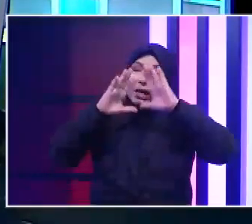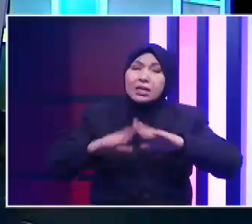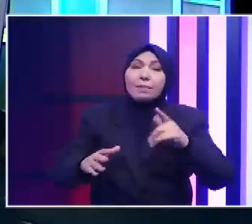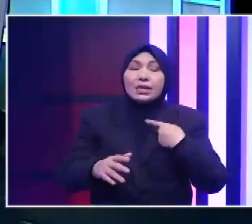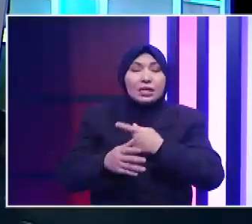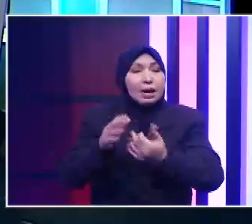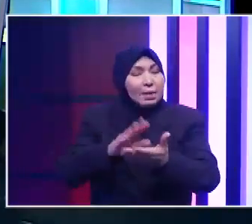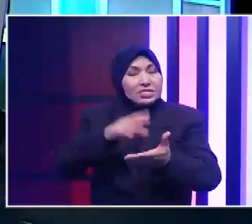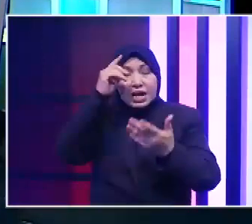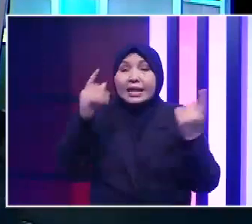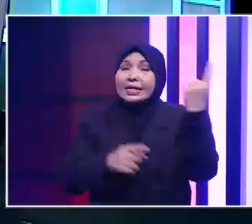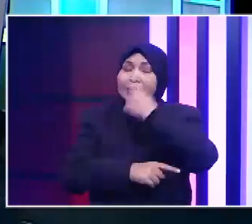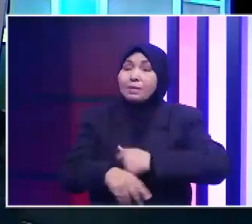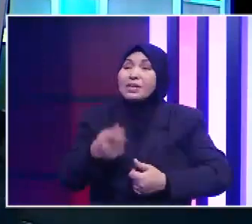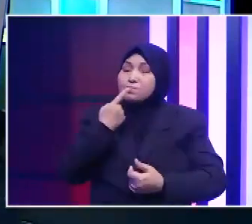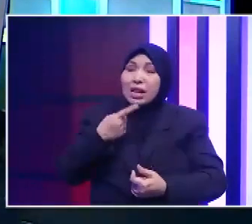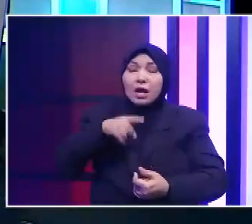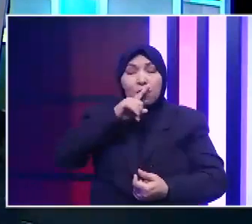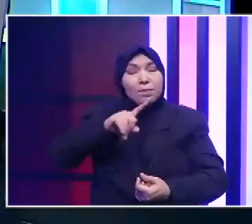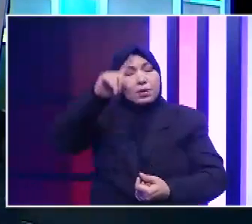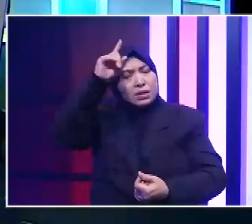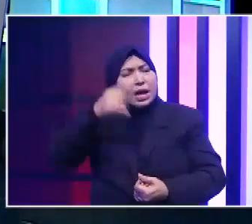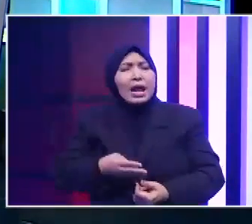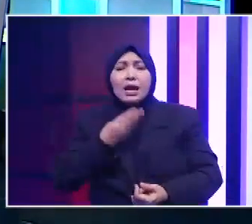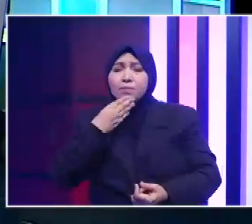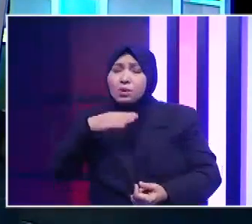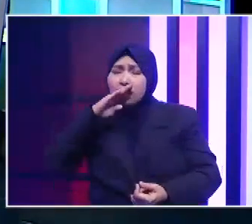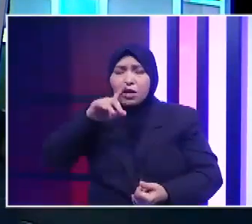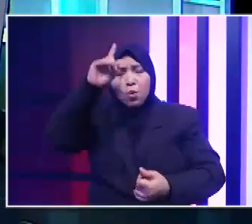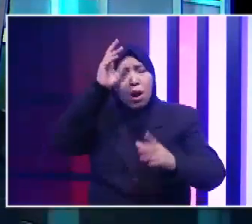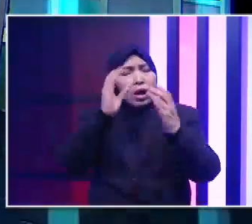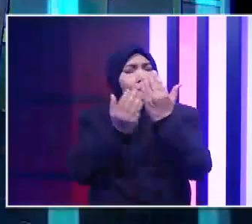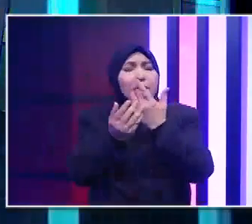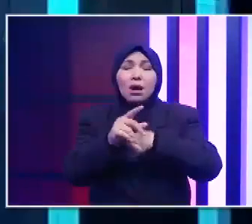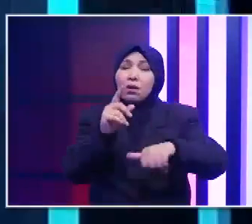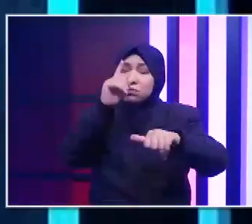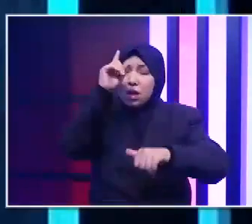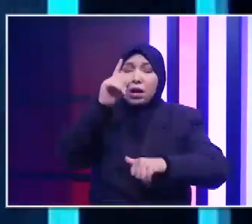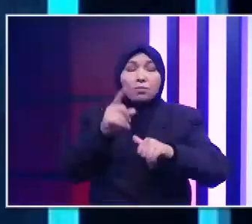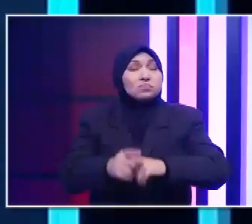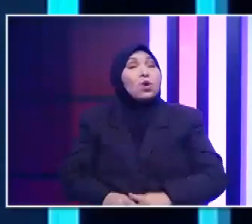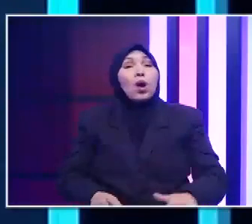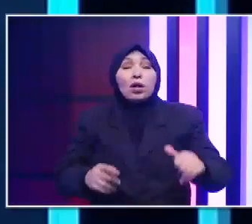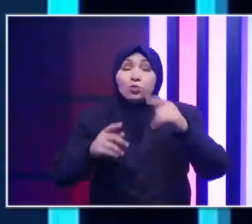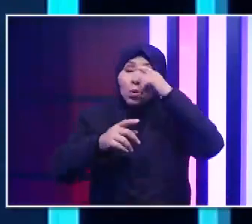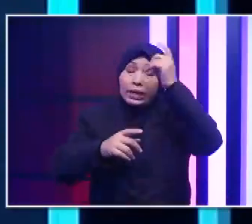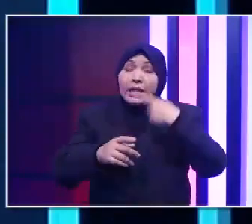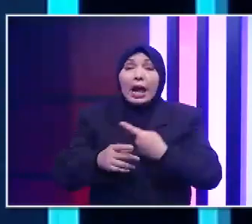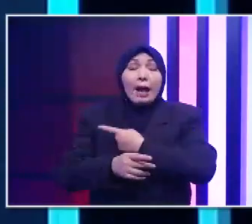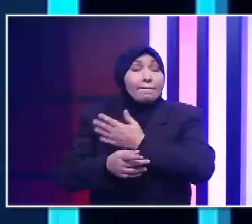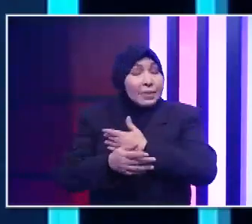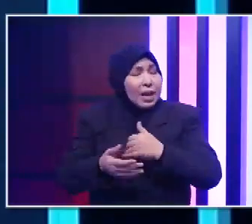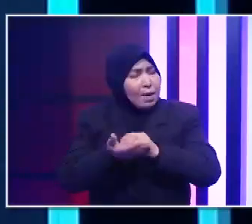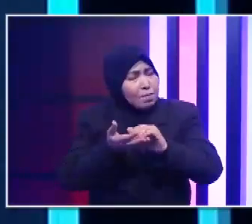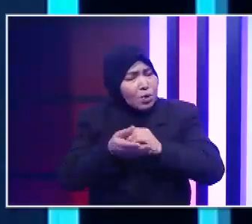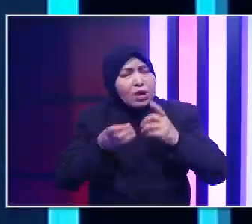hari ini Bismillahirrohmanirrohim alhamdulillah wa shalaatu wa salaamu ala rosulillah Ya Allah Tuhan kami ampunkanlah dosa kami Allah